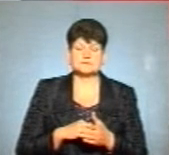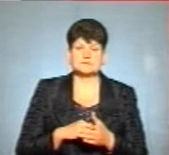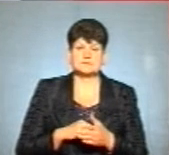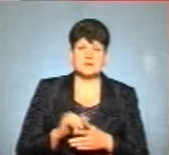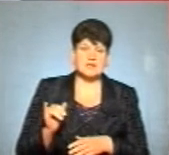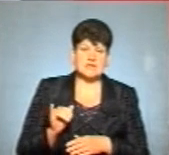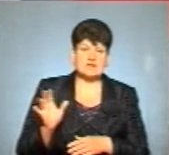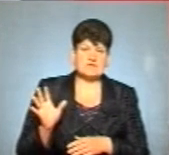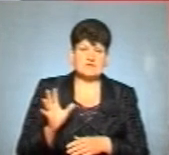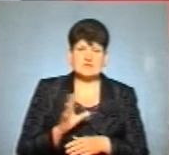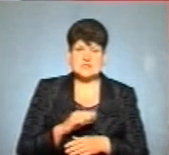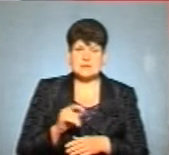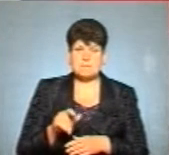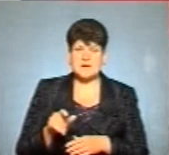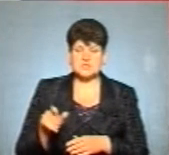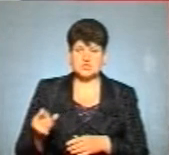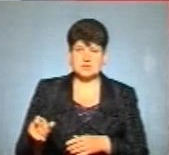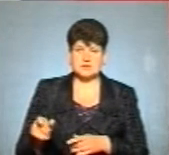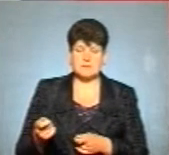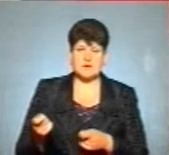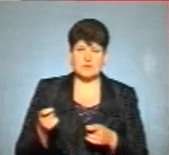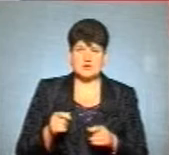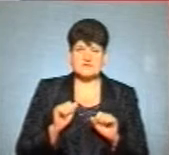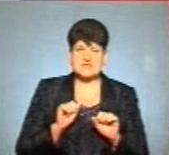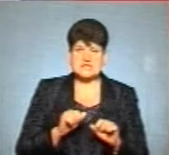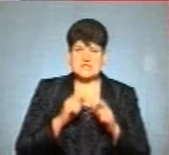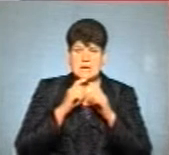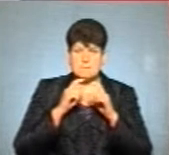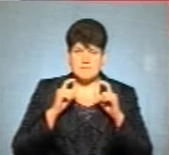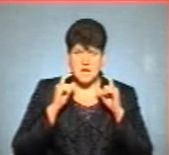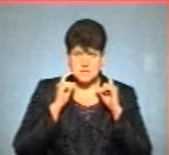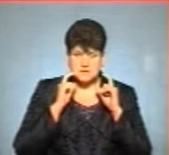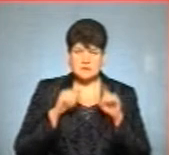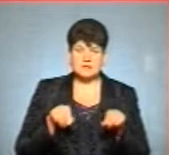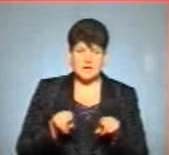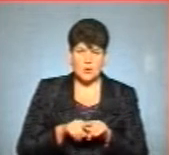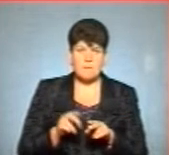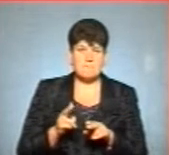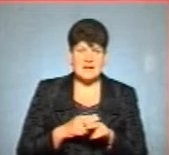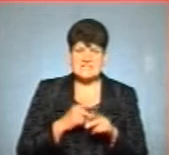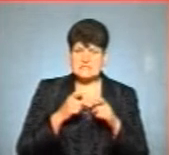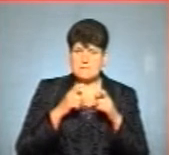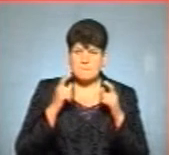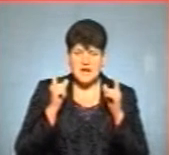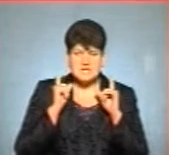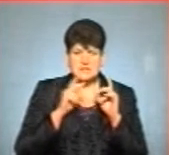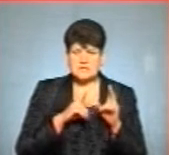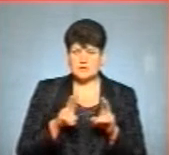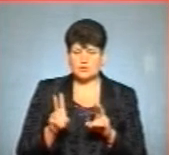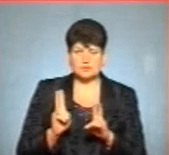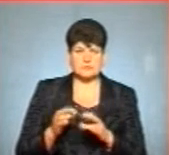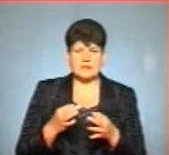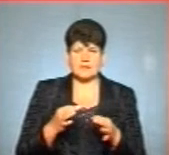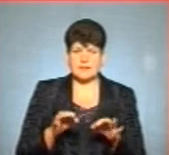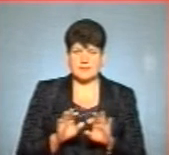всі пасажири перевозяться виключно в захисних масках. Теж без маски ні в один транспортний засіб, ні в тролейбус, ні в